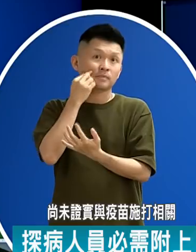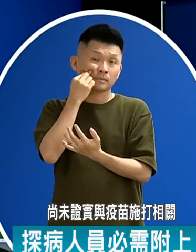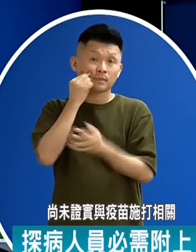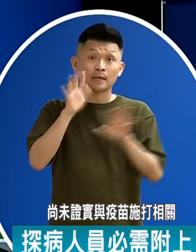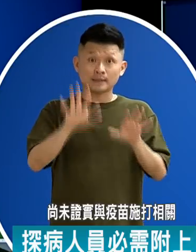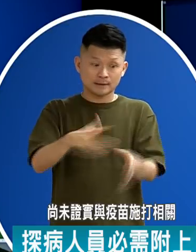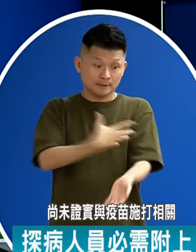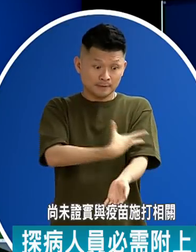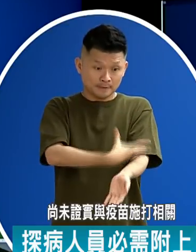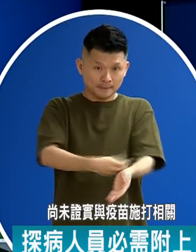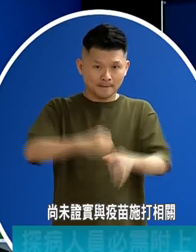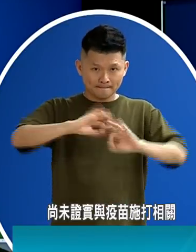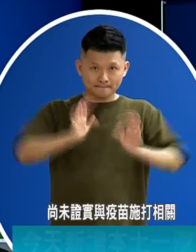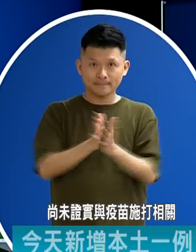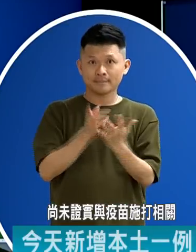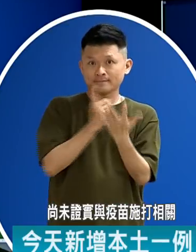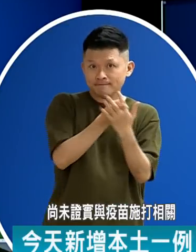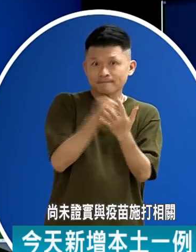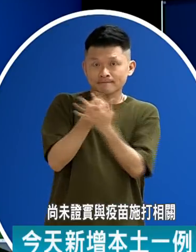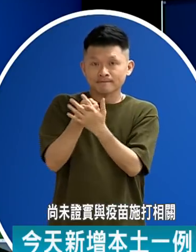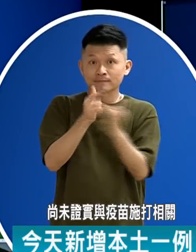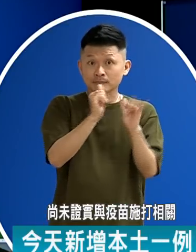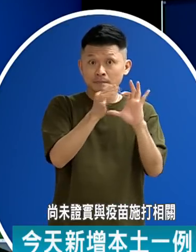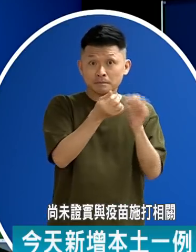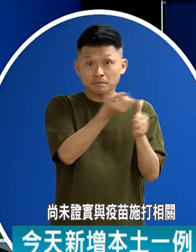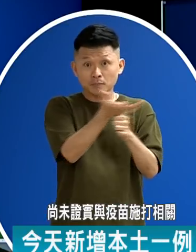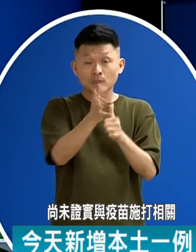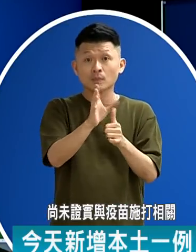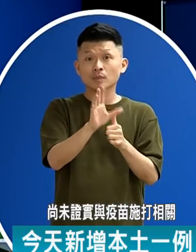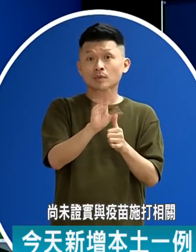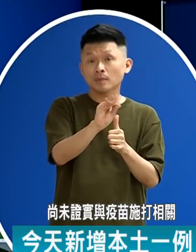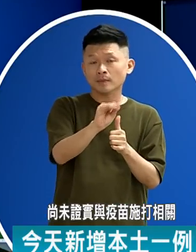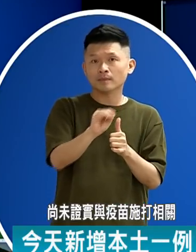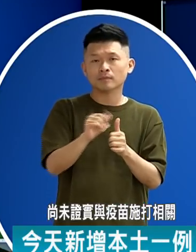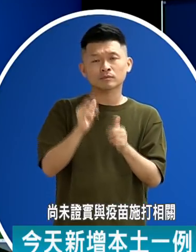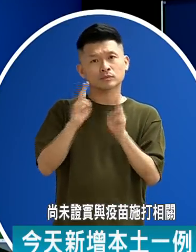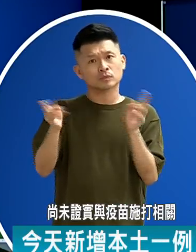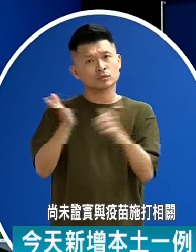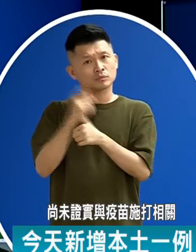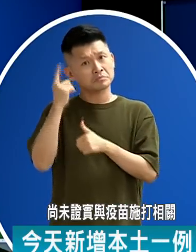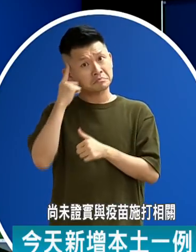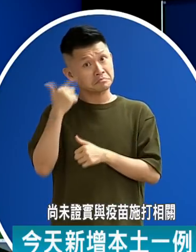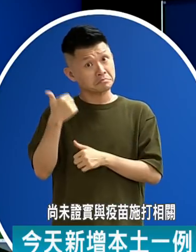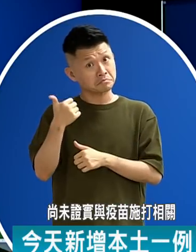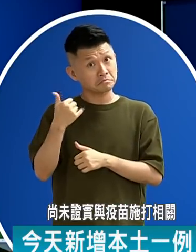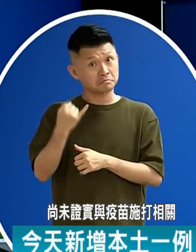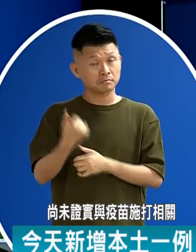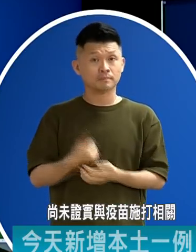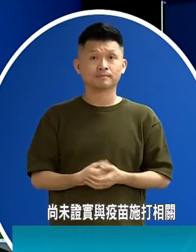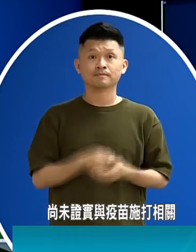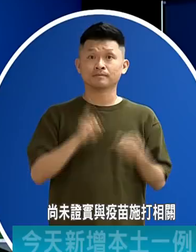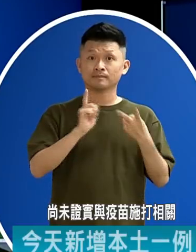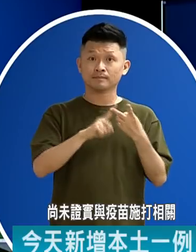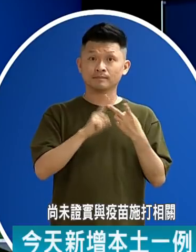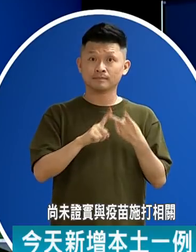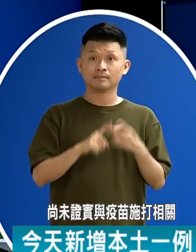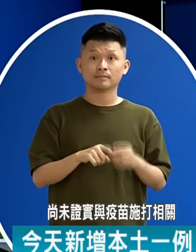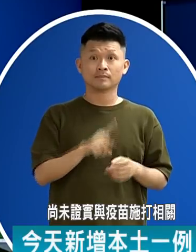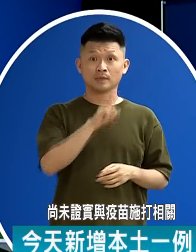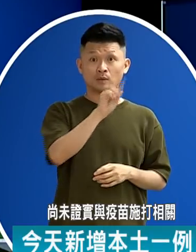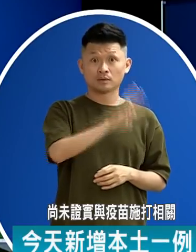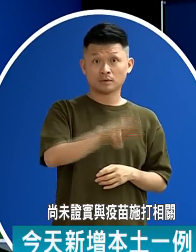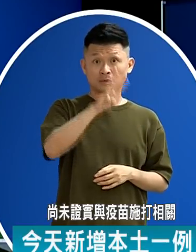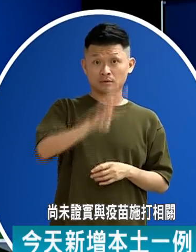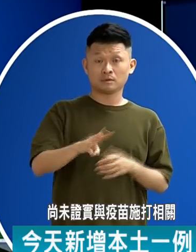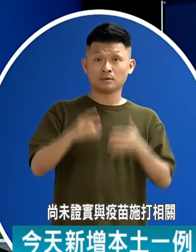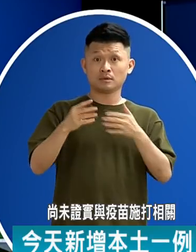抽取现在的血液，才能及时了解社区的疫情状况。那对这件事情，指挥中心怎么看？另外一个问题是说，这个1.3万名的